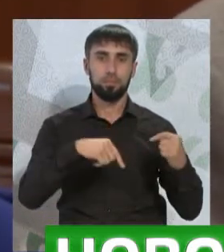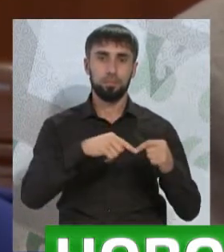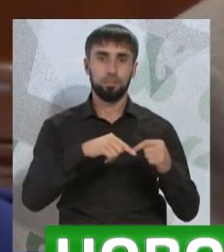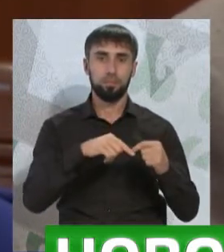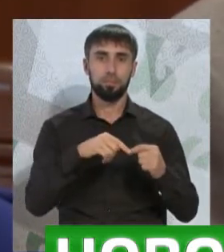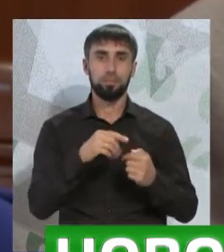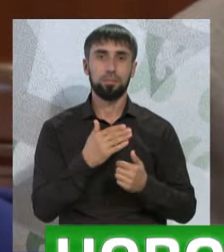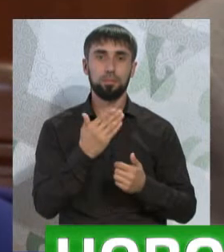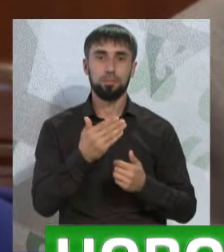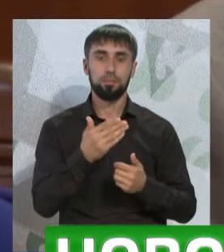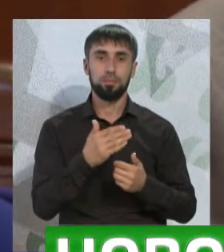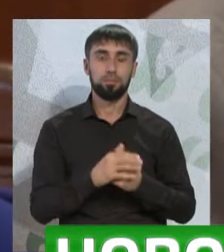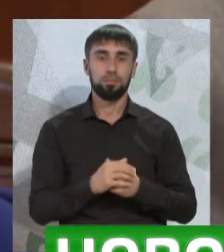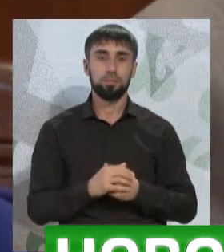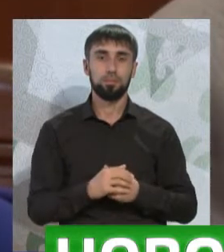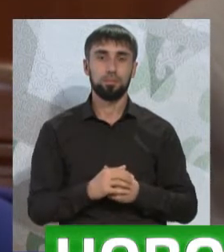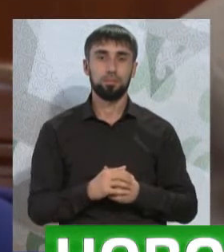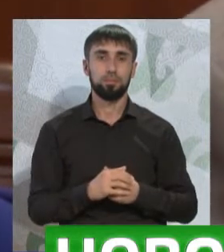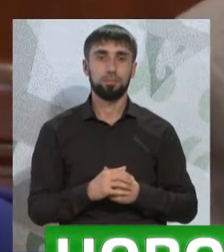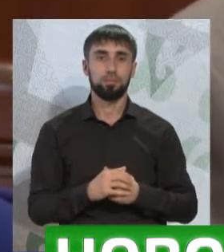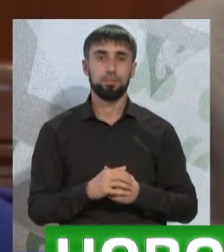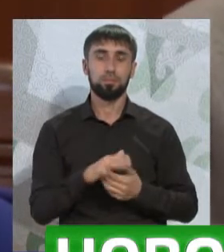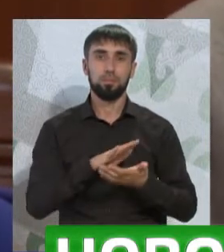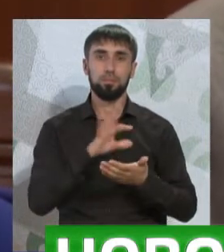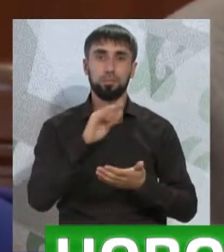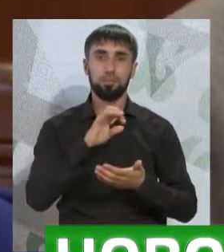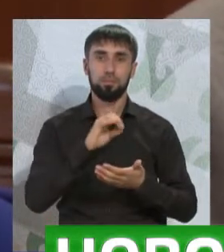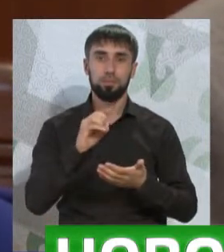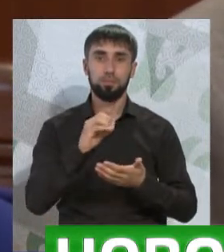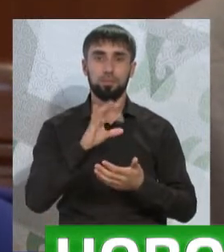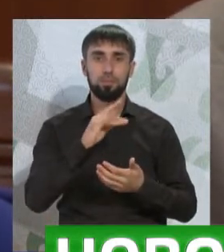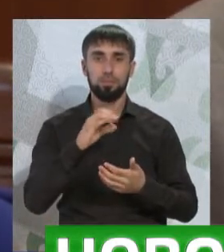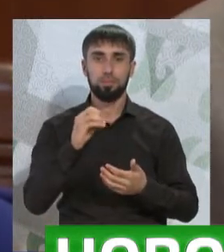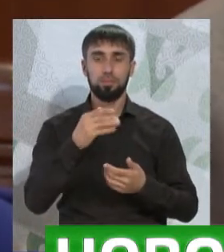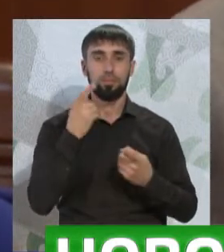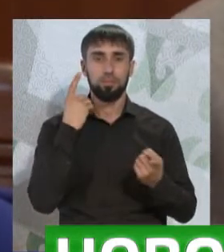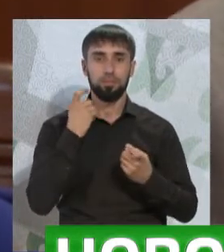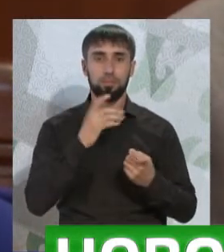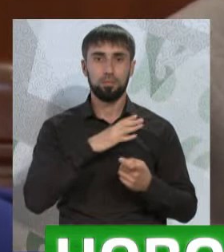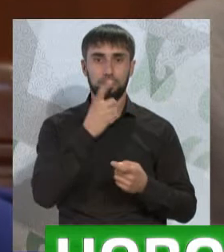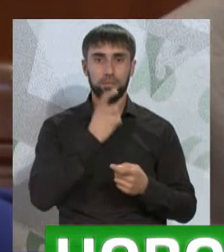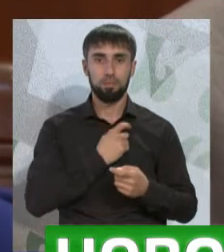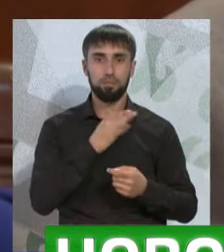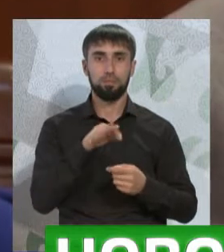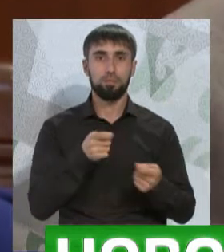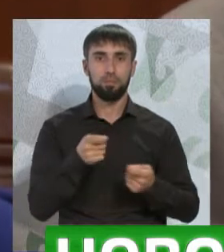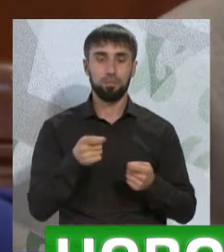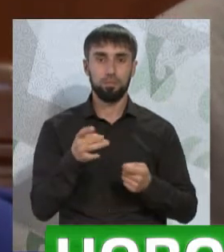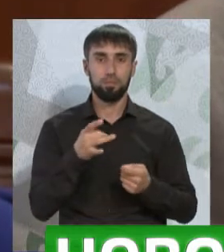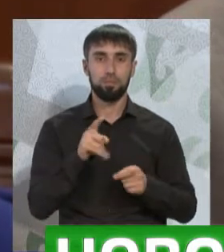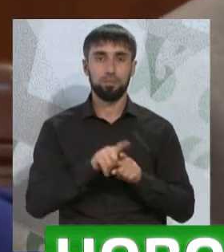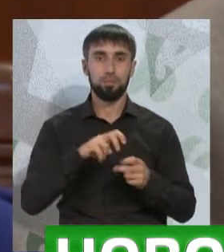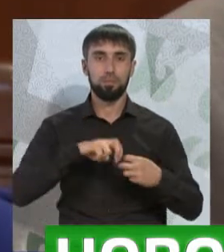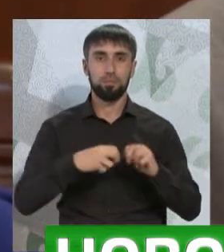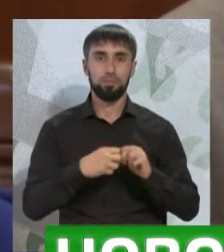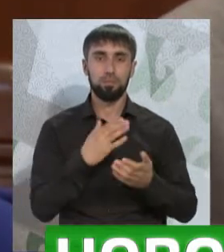эксплуатируются предусмотренные проекты сметной организации очищения сооружений. А соответствующая информация нами направлена в правительство республики. Также проблемой является